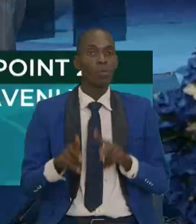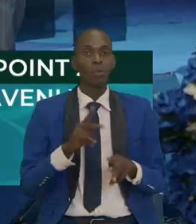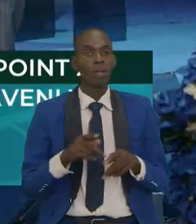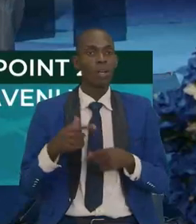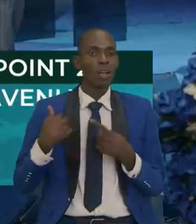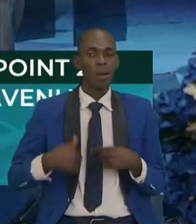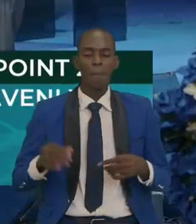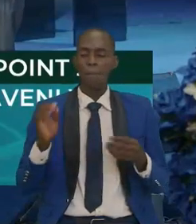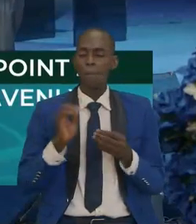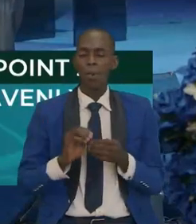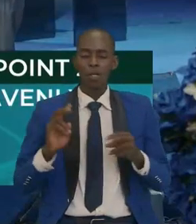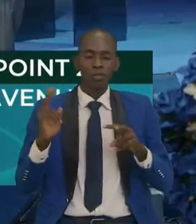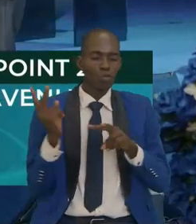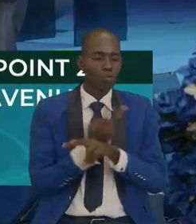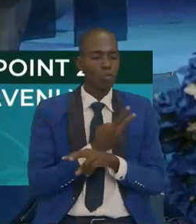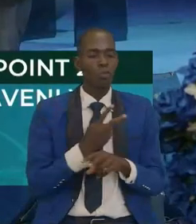insensible.